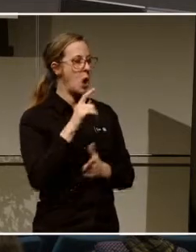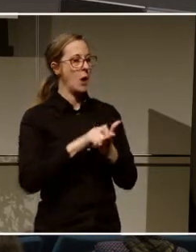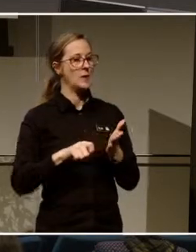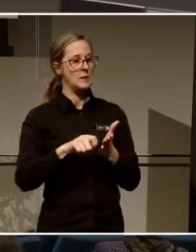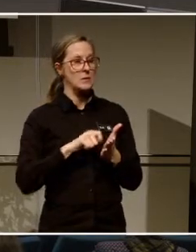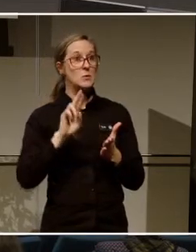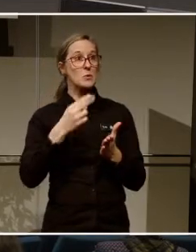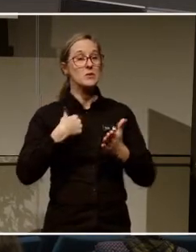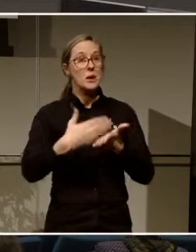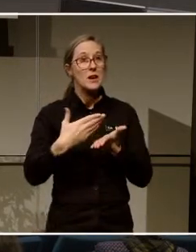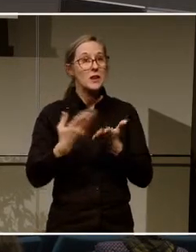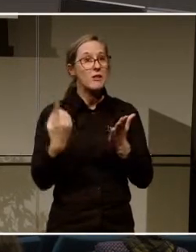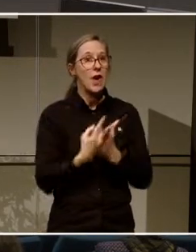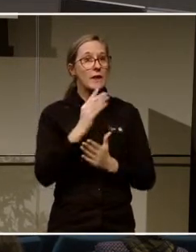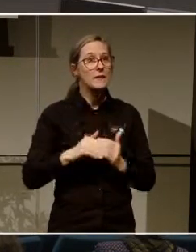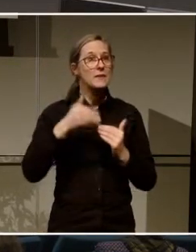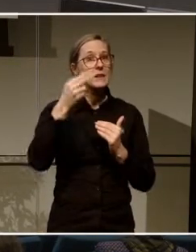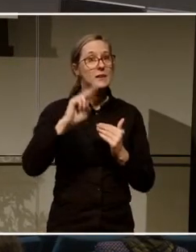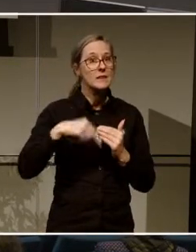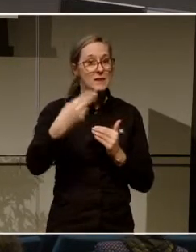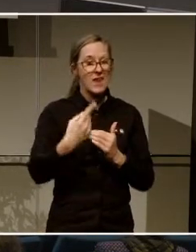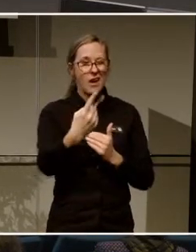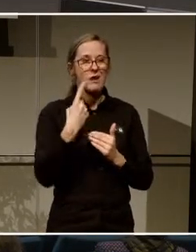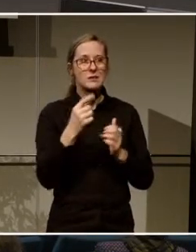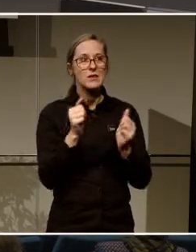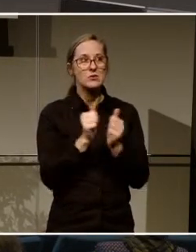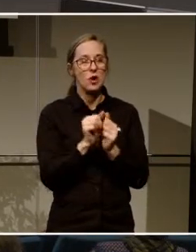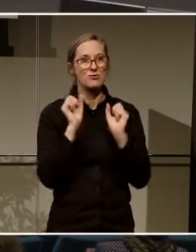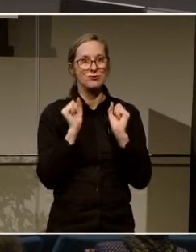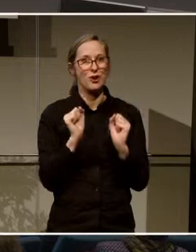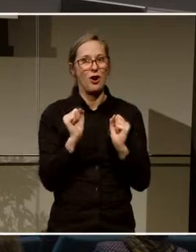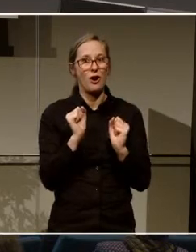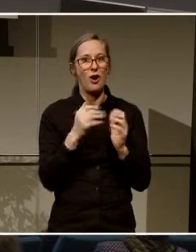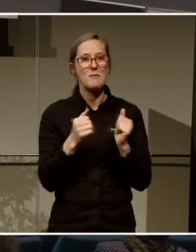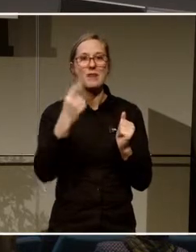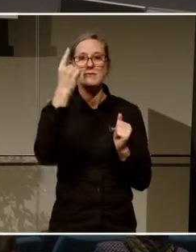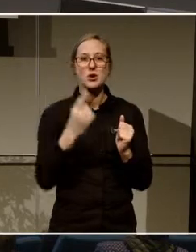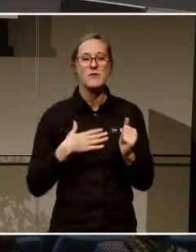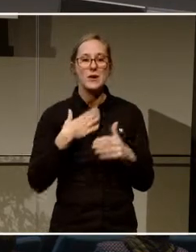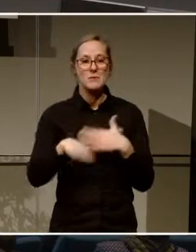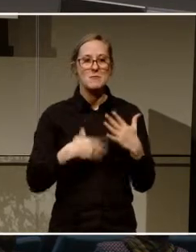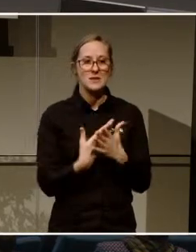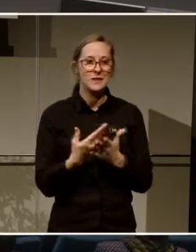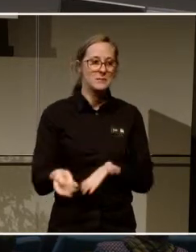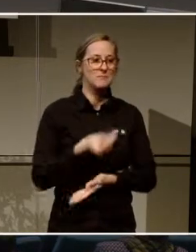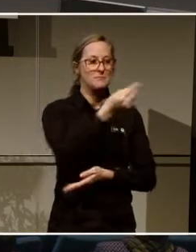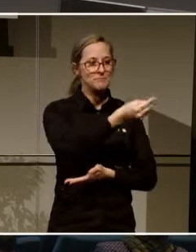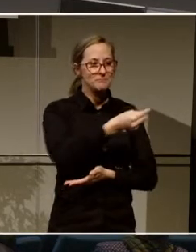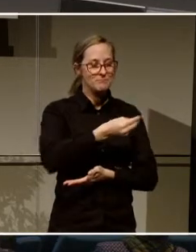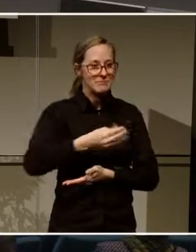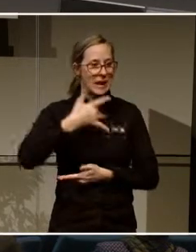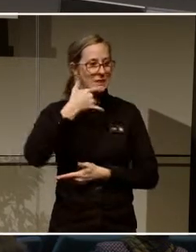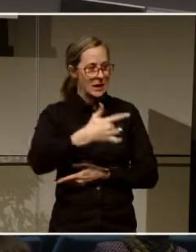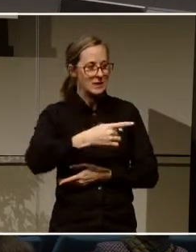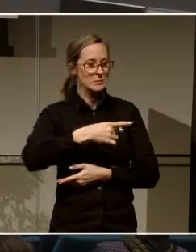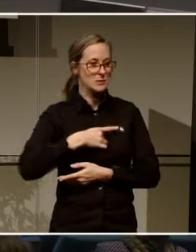berätta vad som kommer att hända härnäst. Vi har en sak kvar som vi ska göra tillsammans. Men före det så ska jag ge er de här presenterna. Tusen tack Josefin Andersson, Rebecca Eriksson, Per